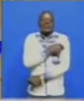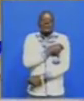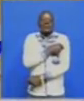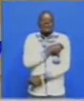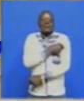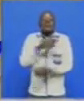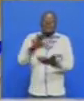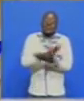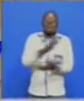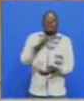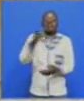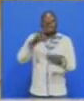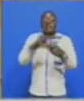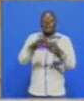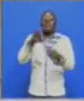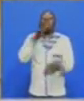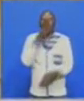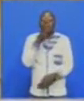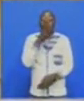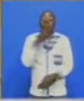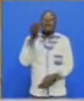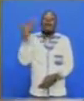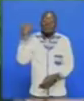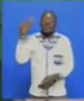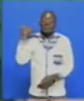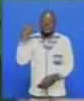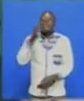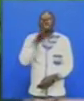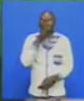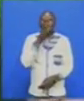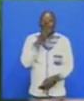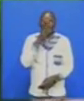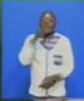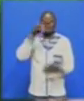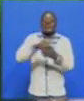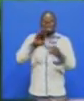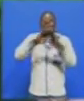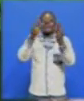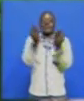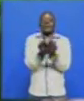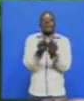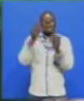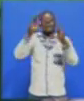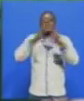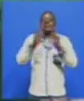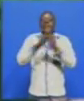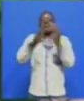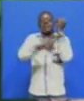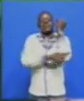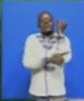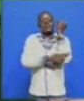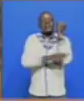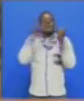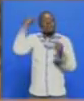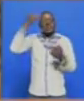maman. Avant là, c'est maman. Dans cette famille de la ville de Gawa, on distingue une dizaine de noms